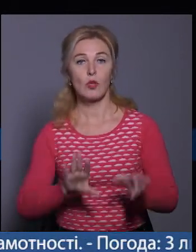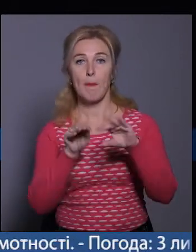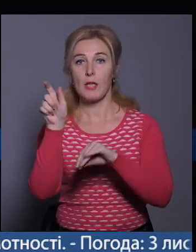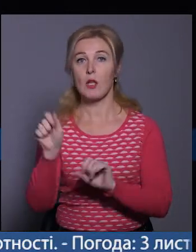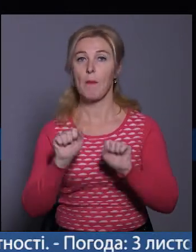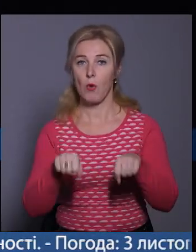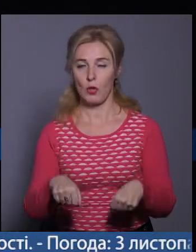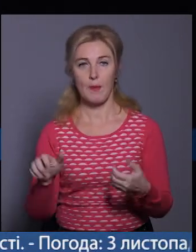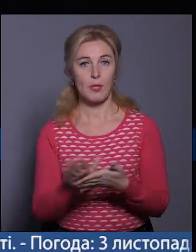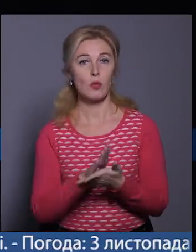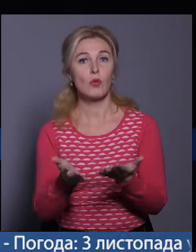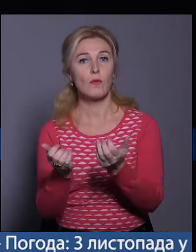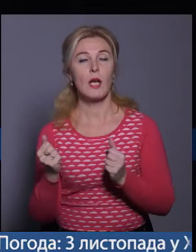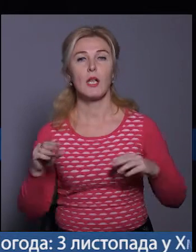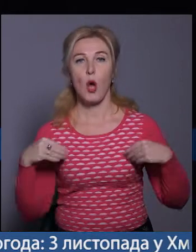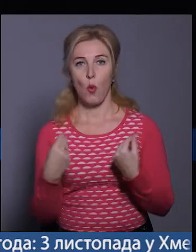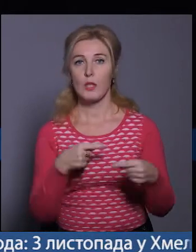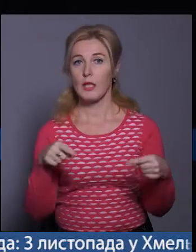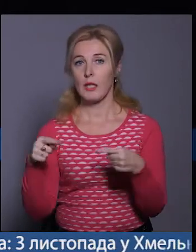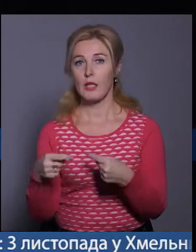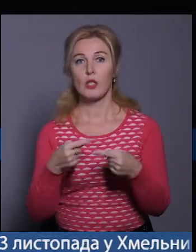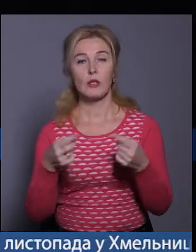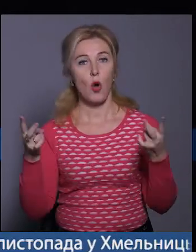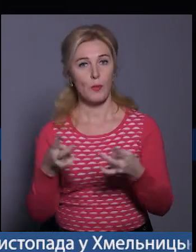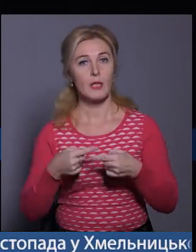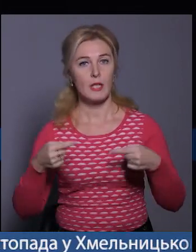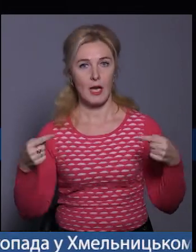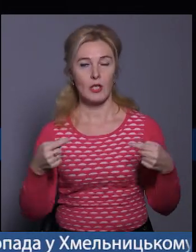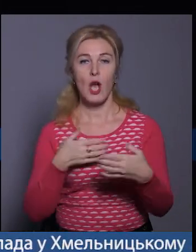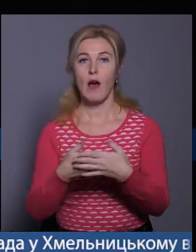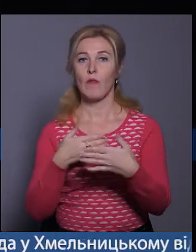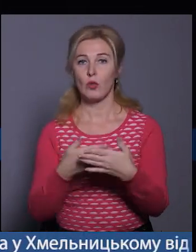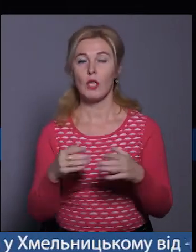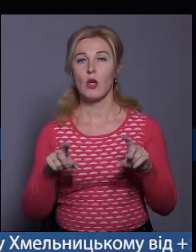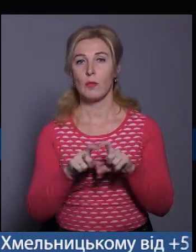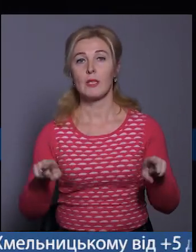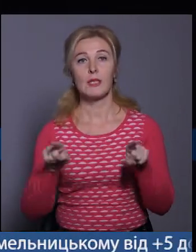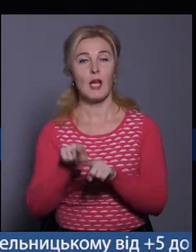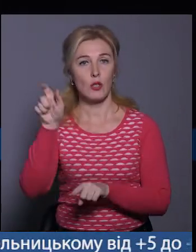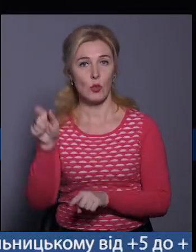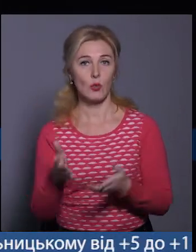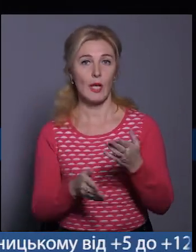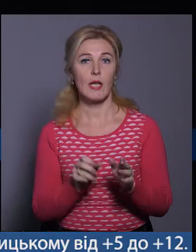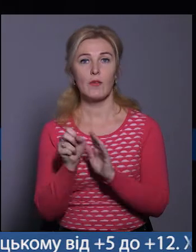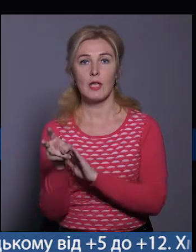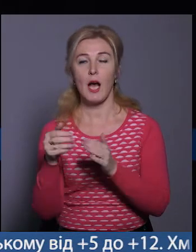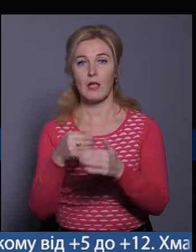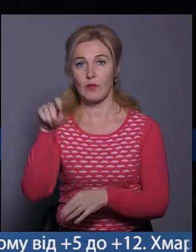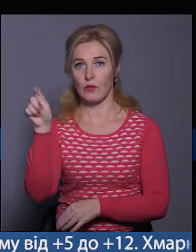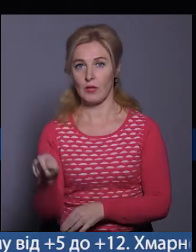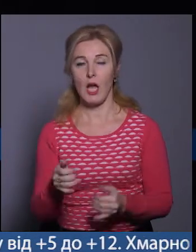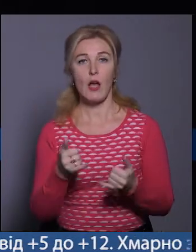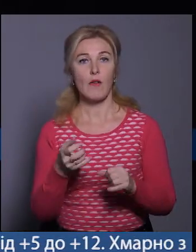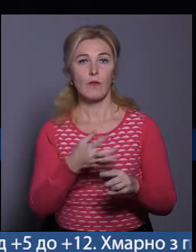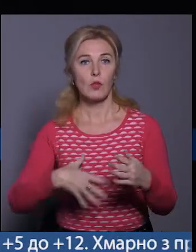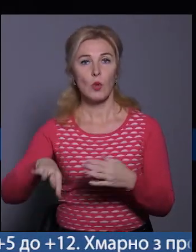переселенці могли безкоштовно взяти одяг та інші необхідні речі. Волонтерили у магазині теж люди, які втікали від війни. Всього